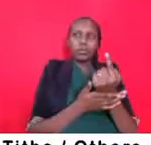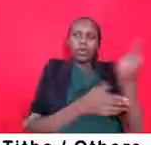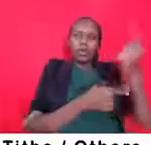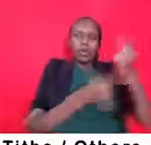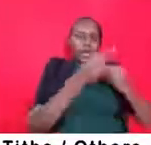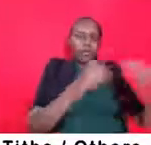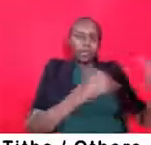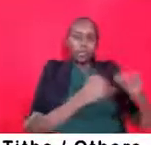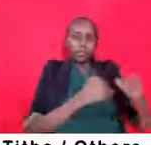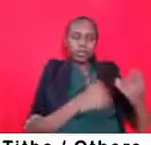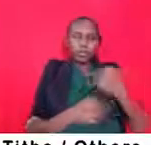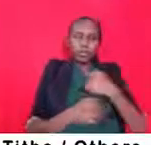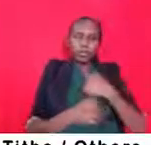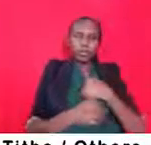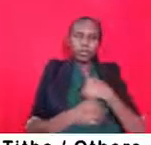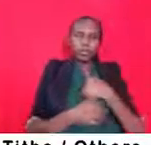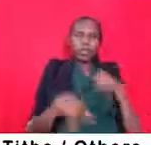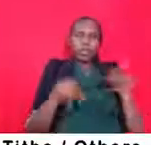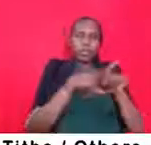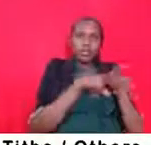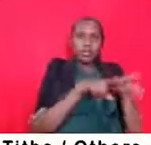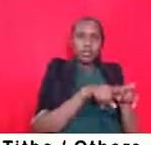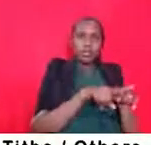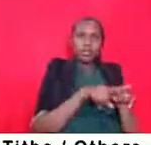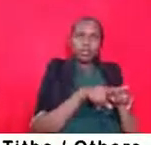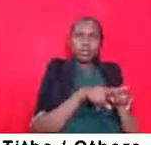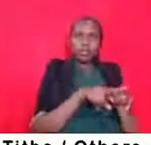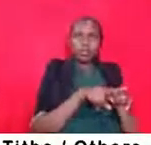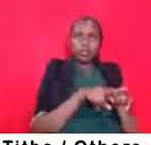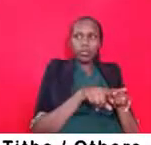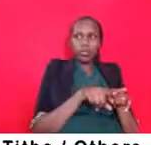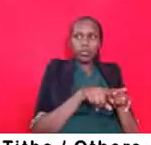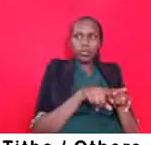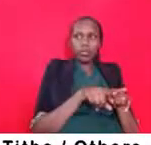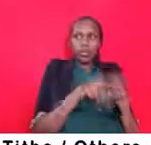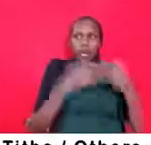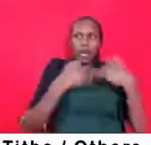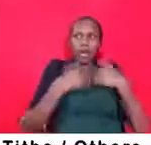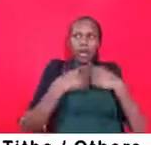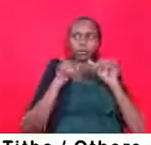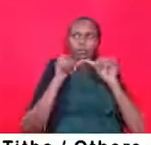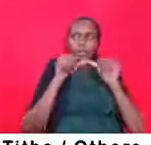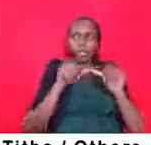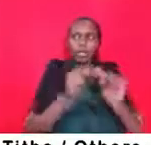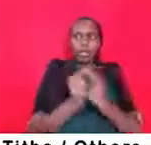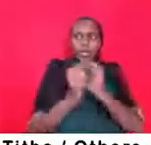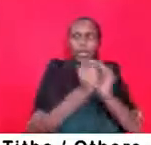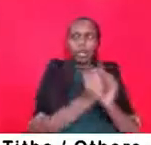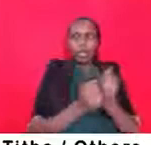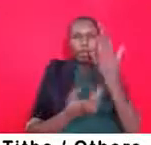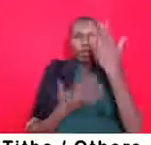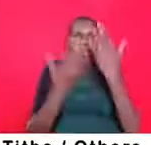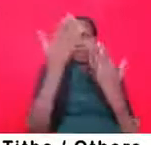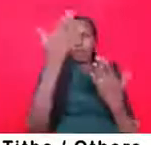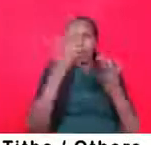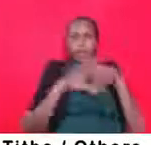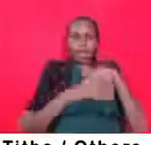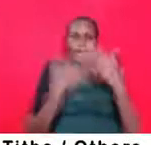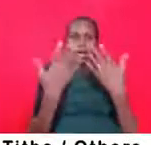akanikaribia. Naye alikuwa na kaa la moto mkononi